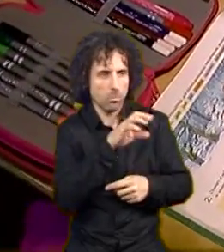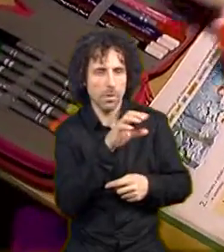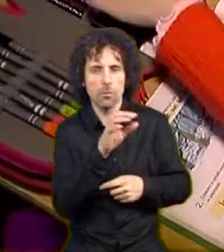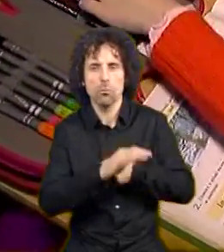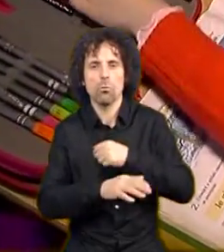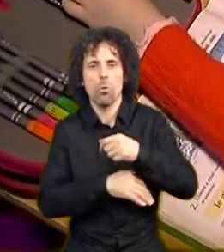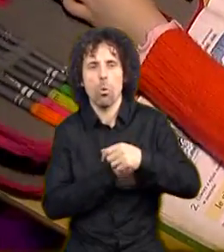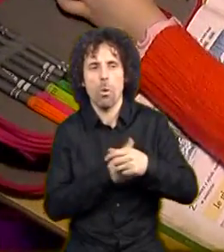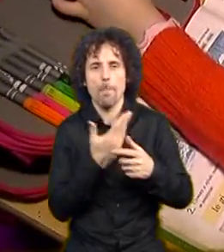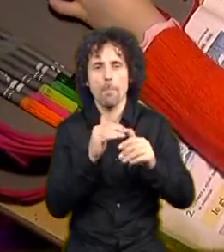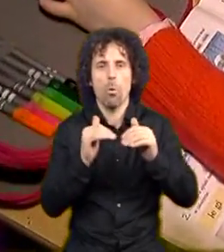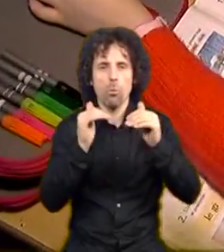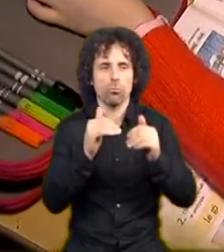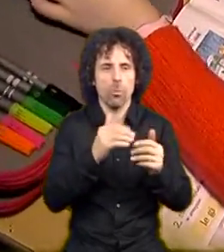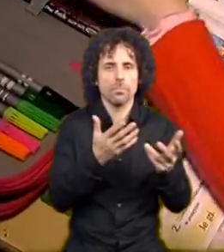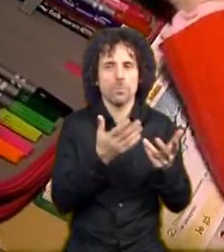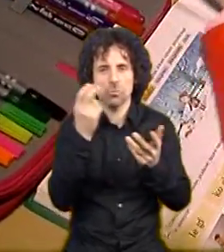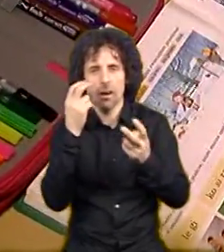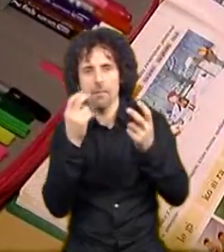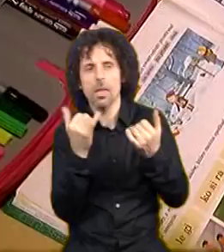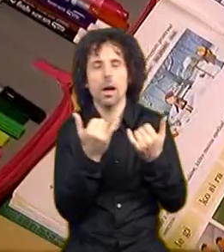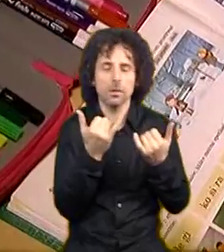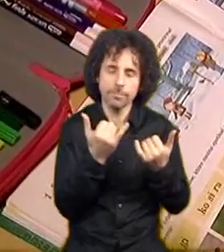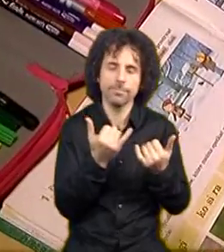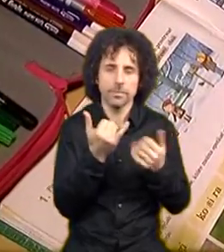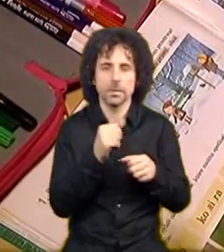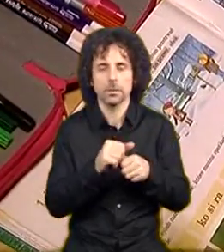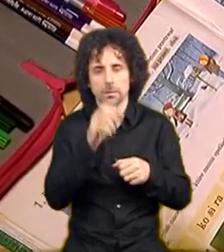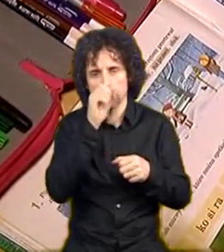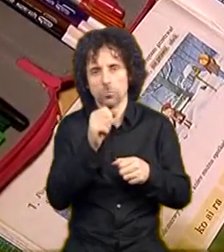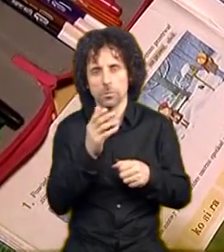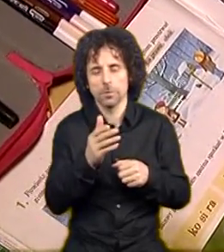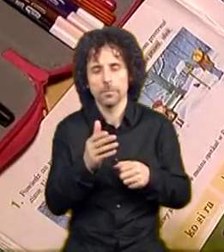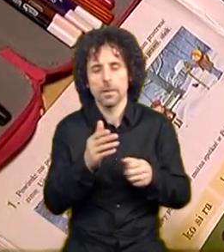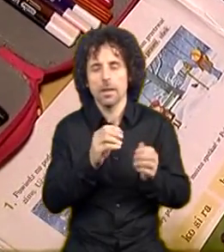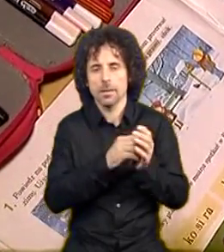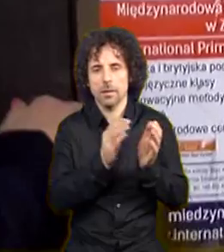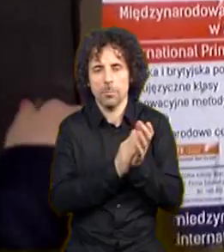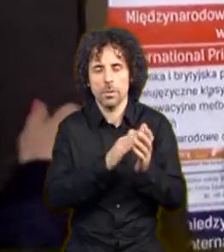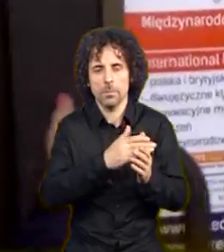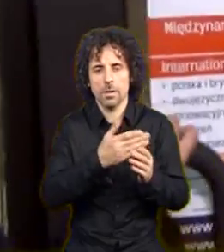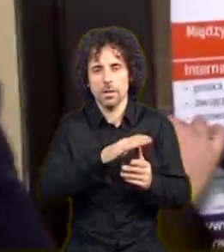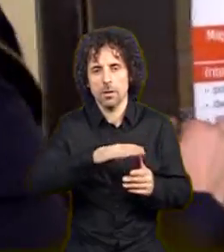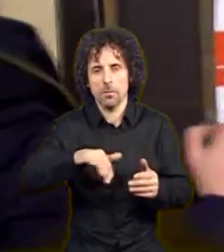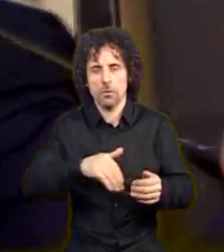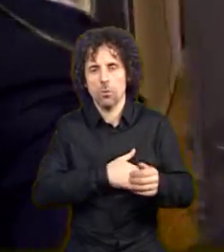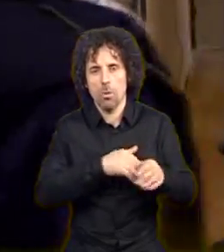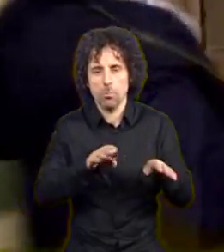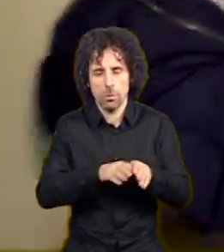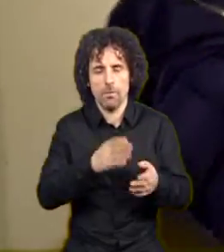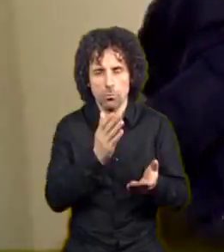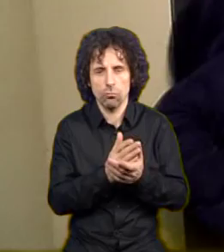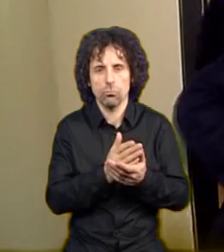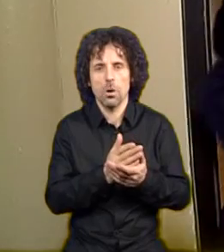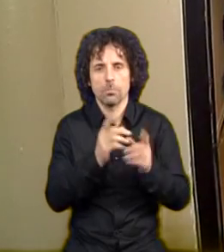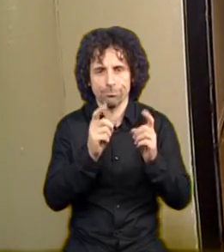tutaj był takim dominującym dla tych, którzy postanowili, że powołają taką szkołę. Zapisy do Międzynarodowej Szkoły